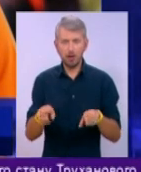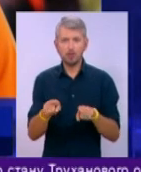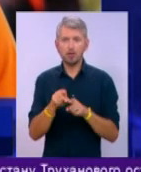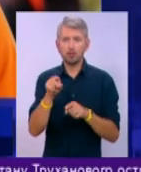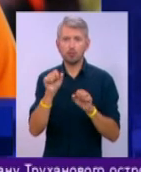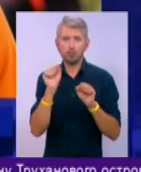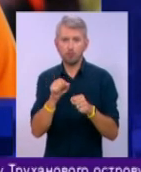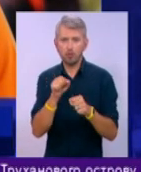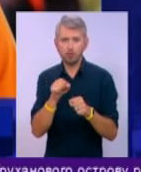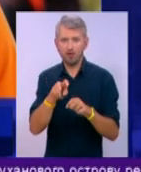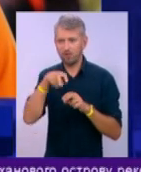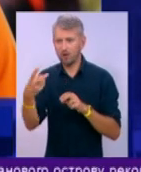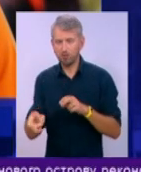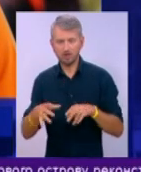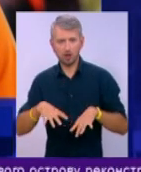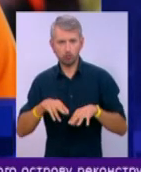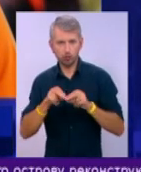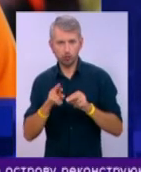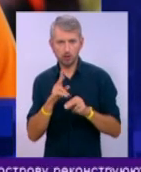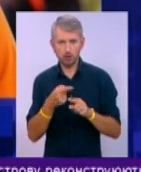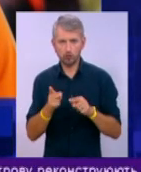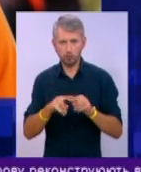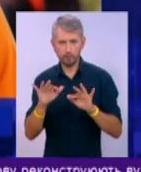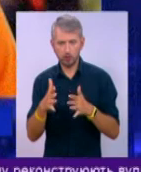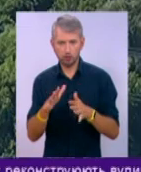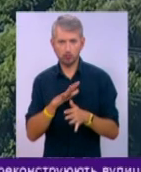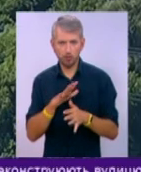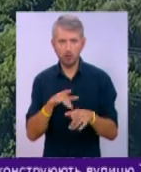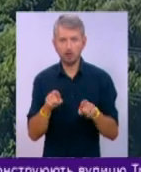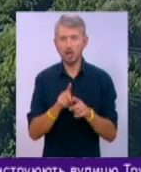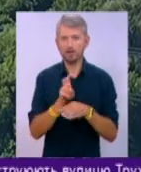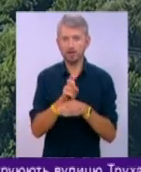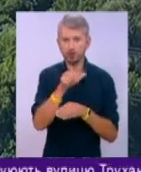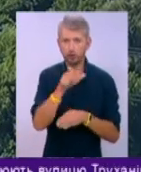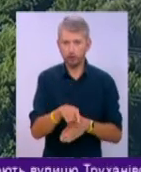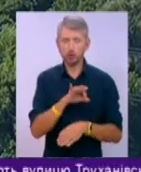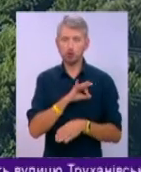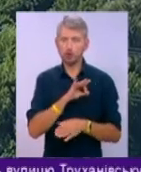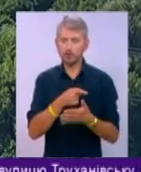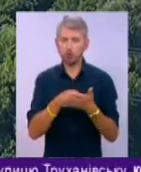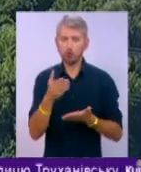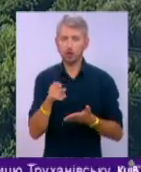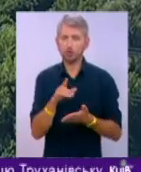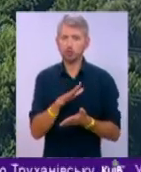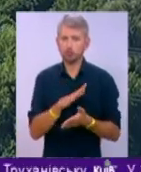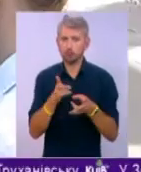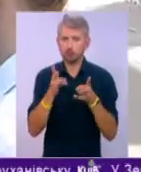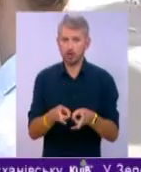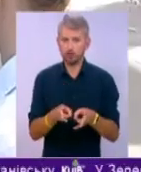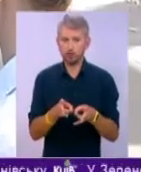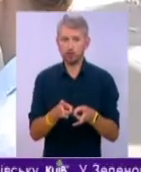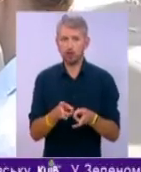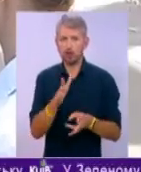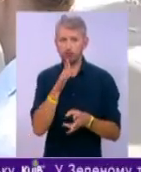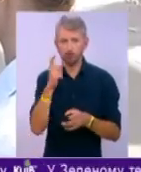випасти як інструктор, як в даному випадку відбулося, так і відвідувач. Юристи ж наголошують, якщо ви стали жертвою нещасного випадку під